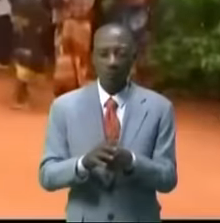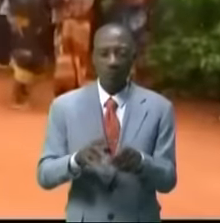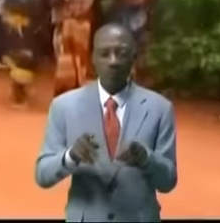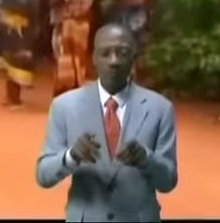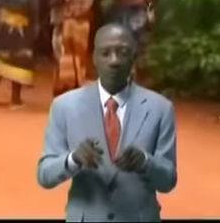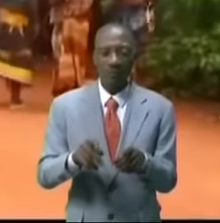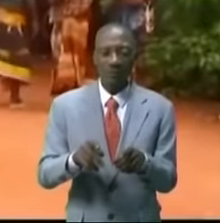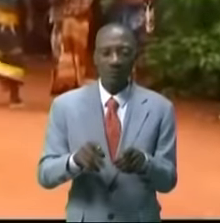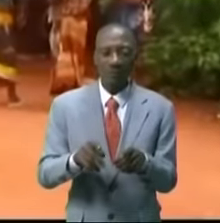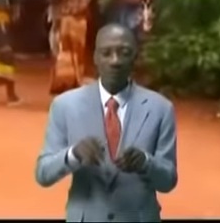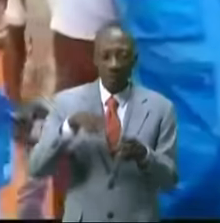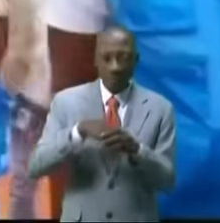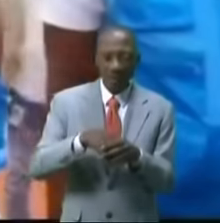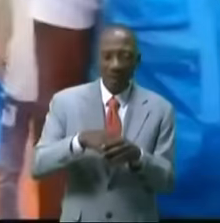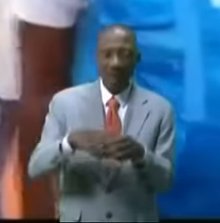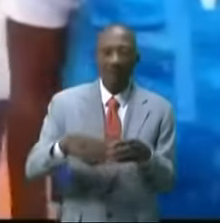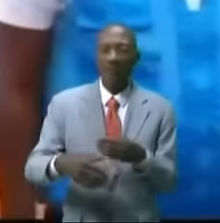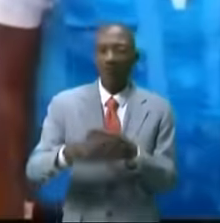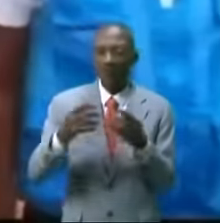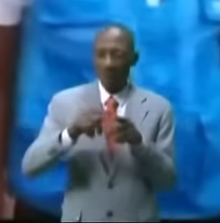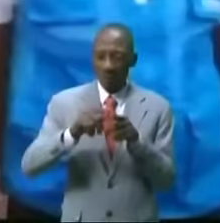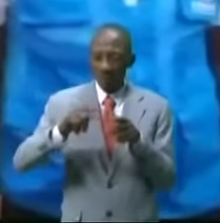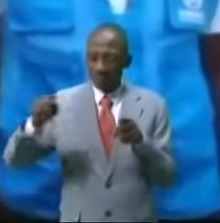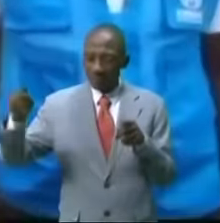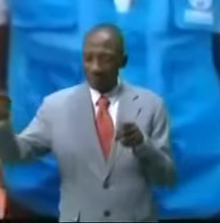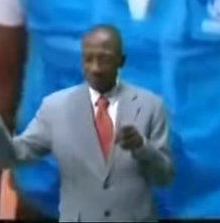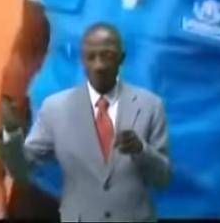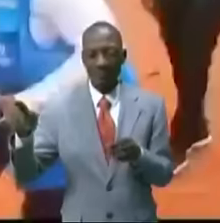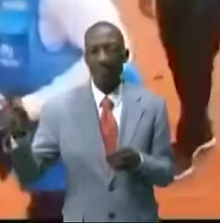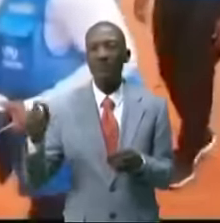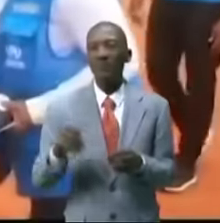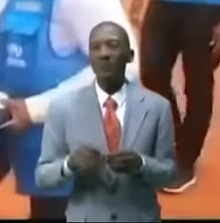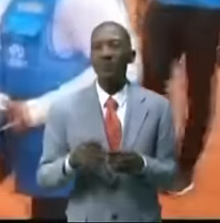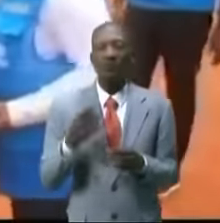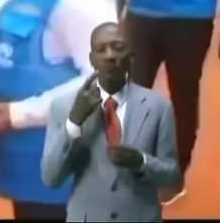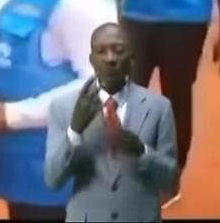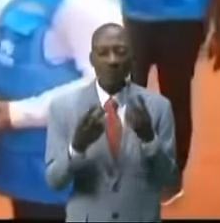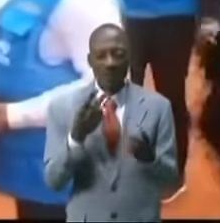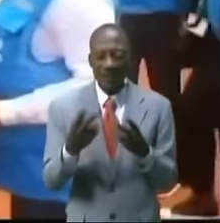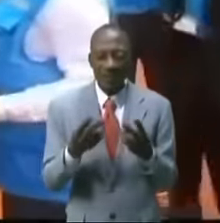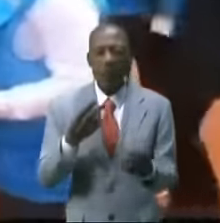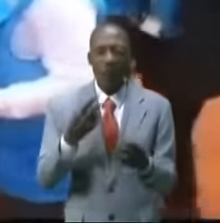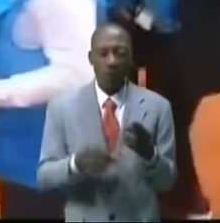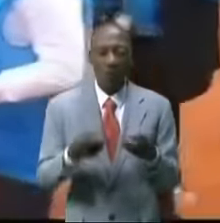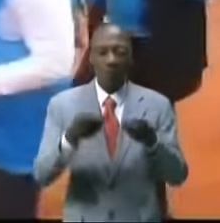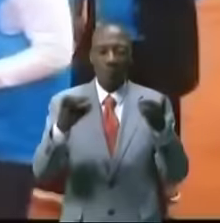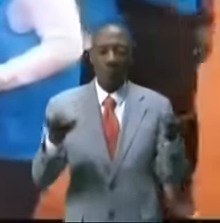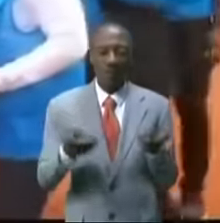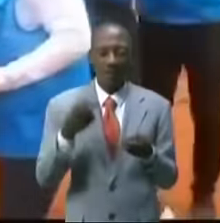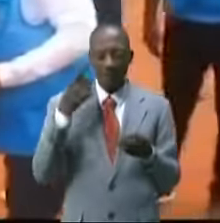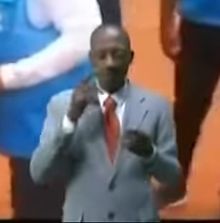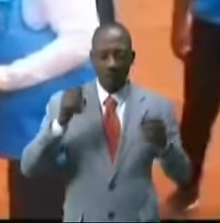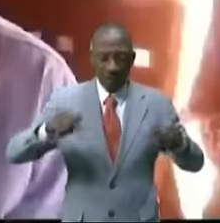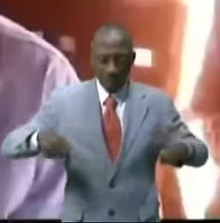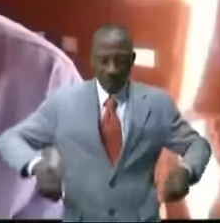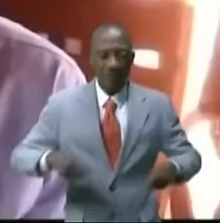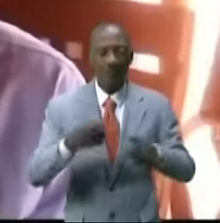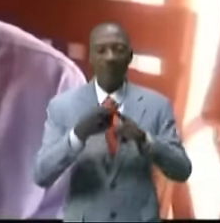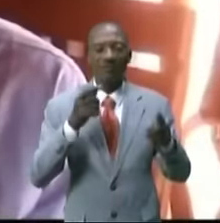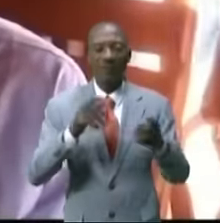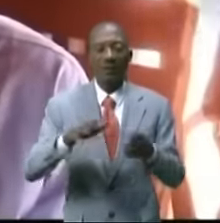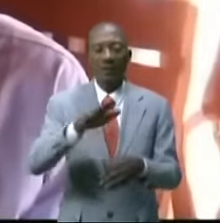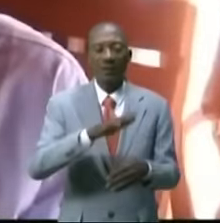rencontrer les réfugiés centrafricains du village de développement Modalé. Elle a commencé par rencontrer les chefs de groupement qu'elle a remerciés pour